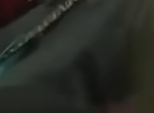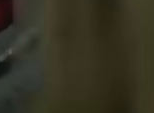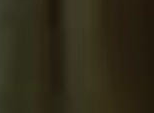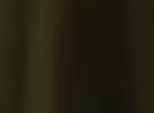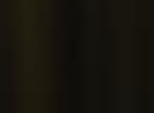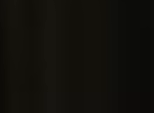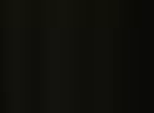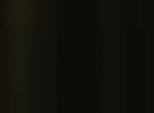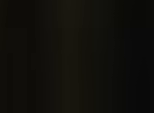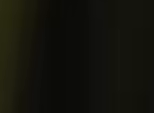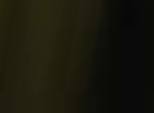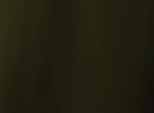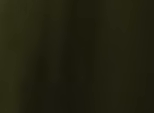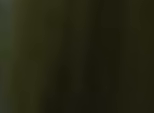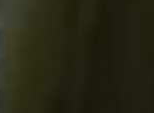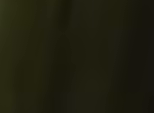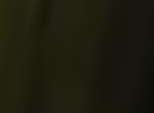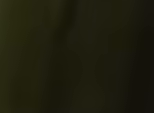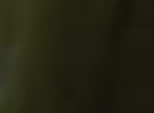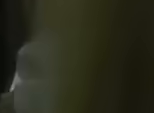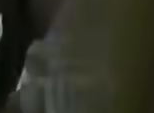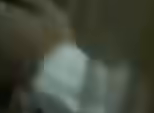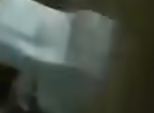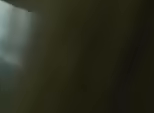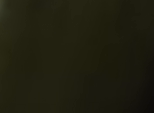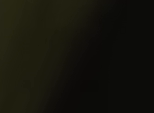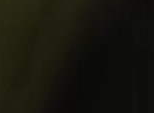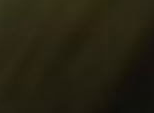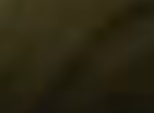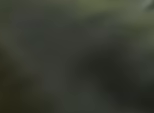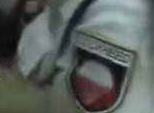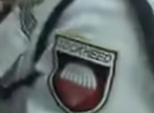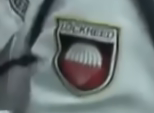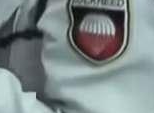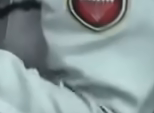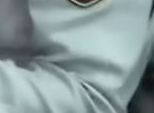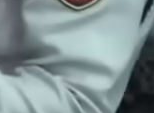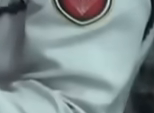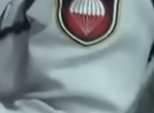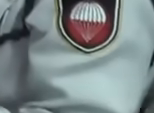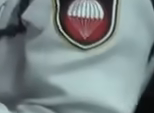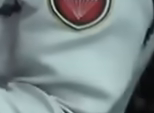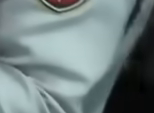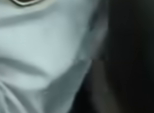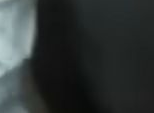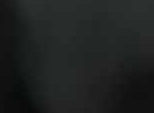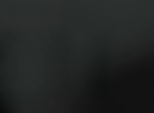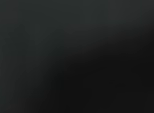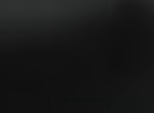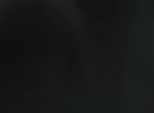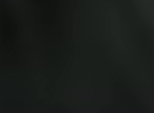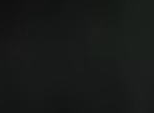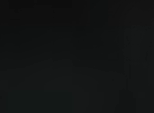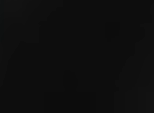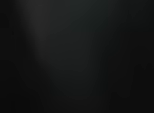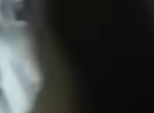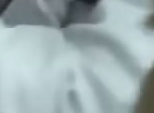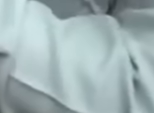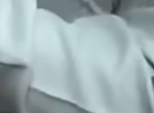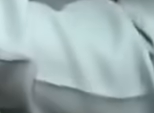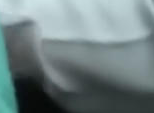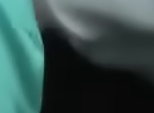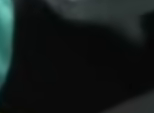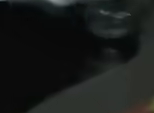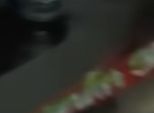Bakit? Ha? Sino ka? Sino ka? Sige, ayusin mo ha? Mami! sasabihin dito kayo, ha?